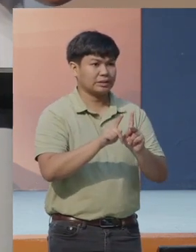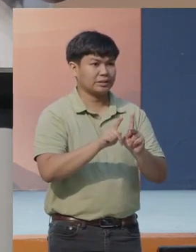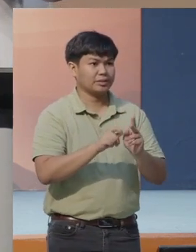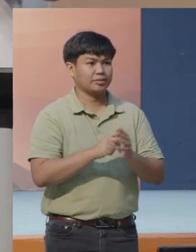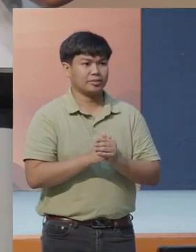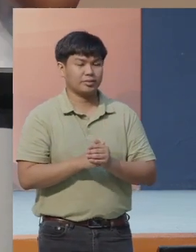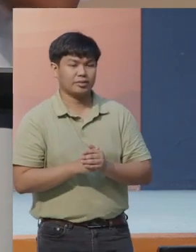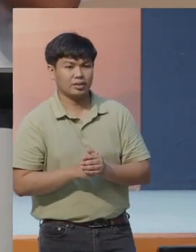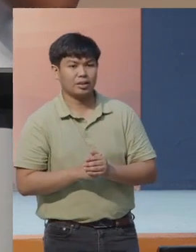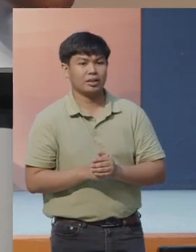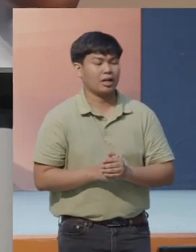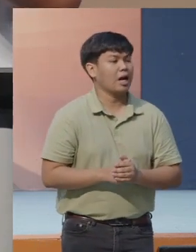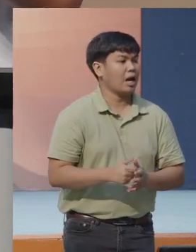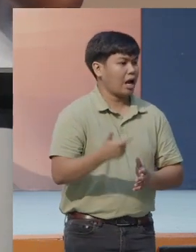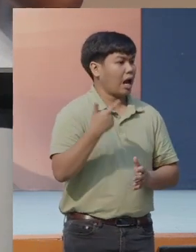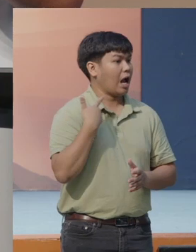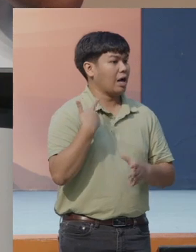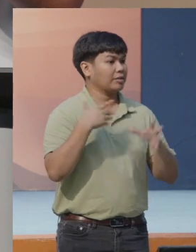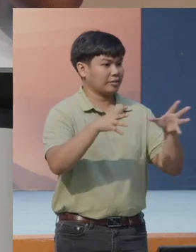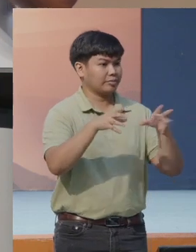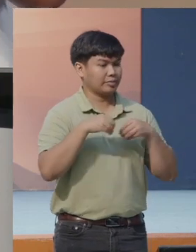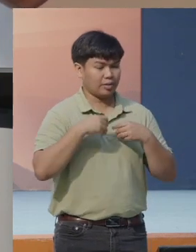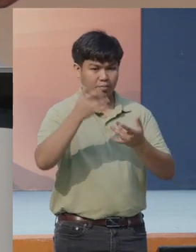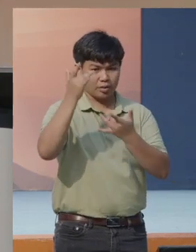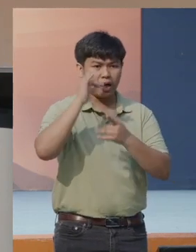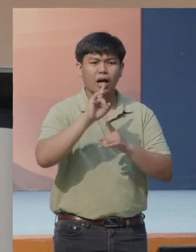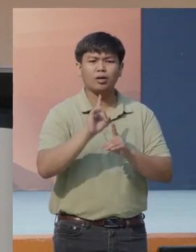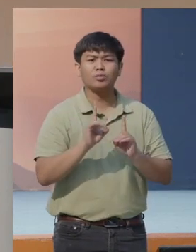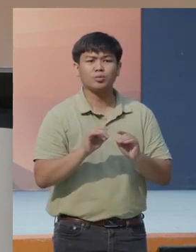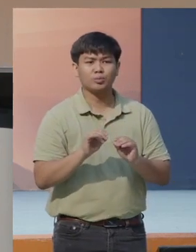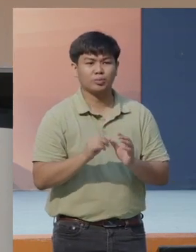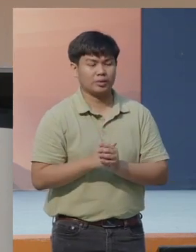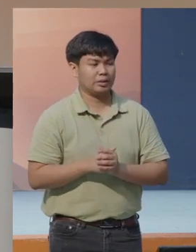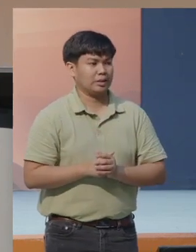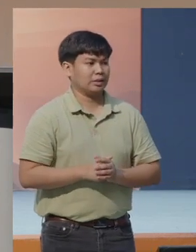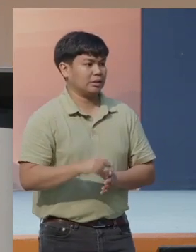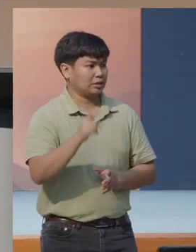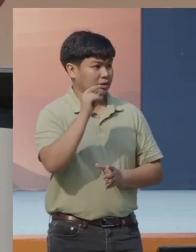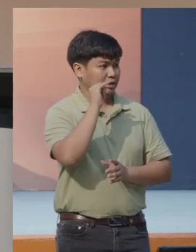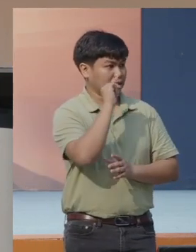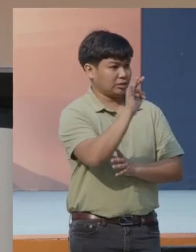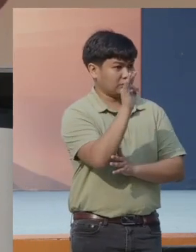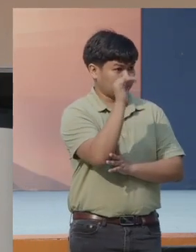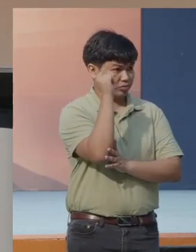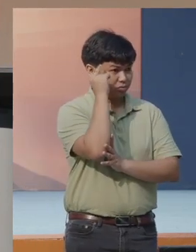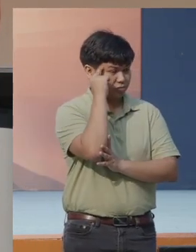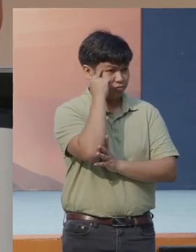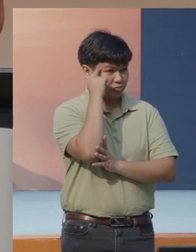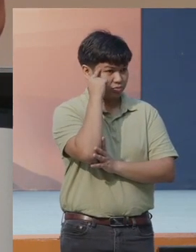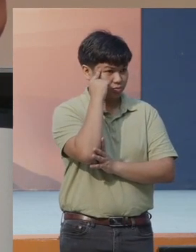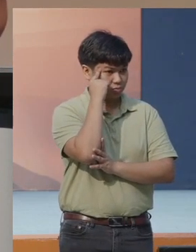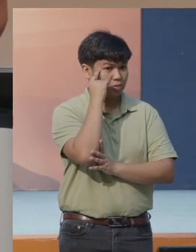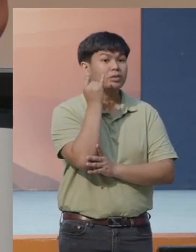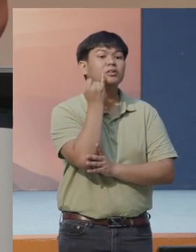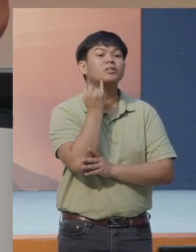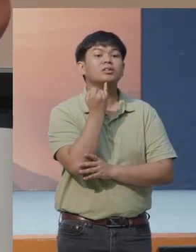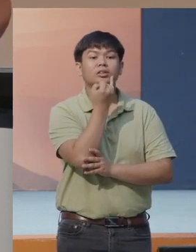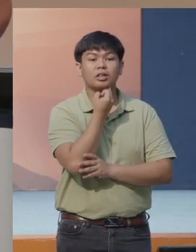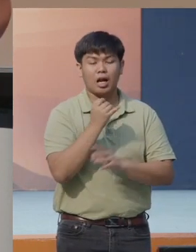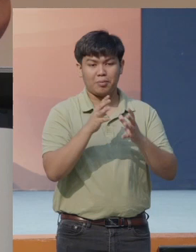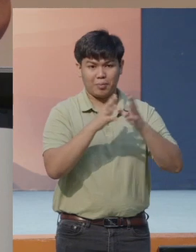Kanya, they will receive mercy. Kasi baka iniisip po natin, ang blessed naman ng Israel.